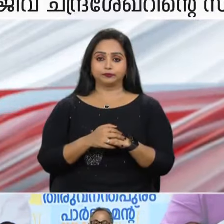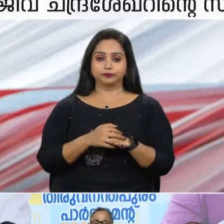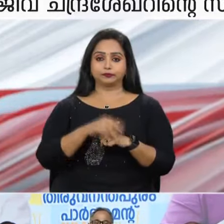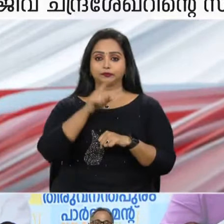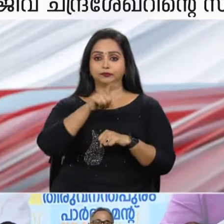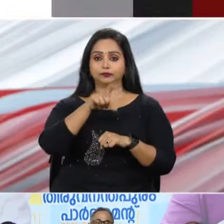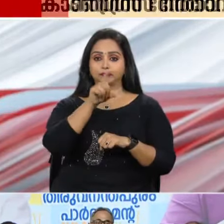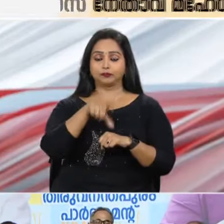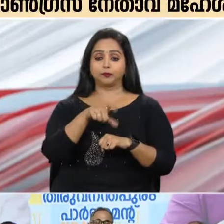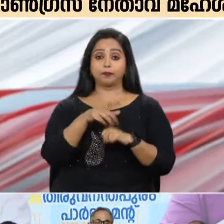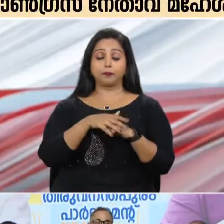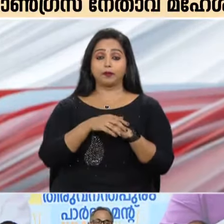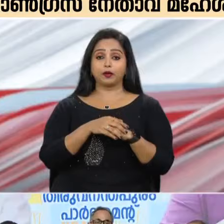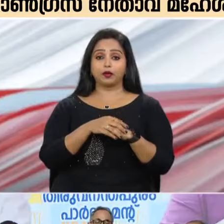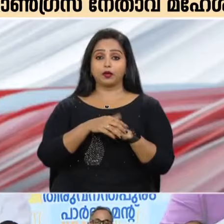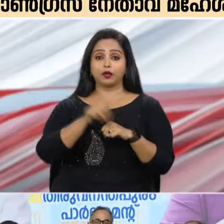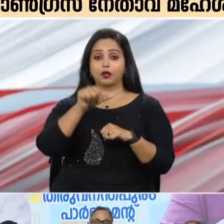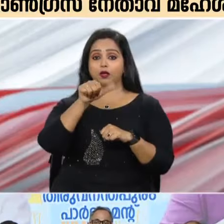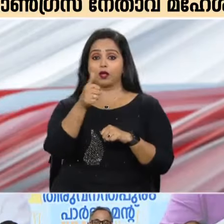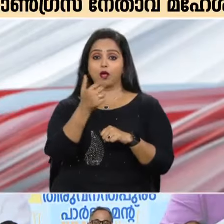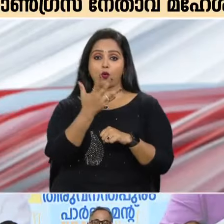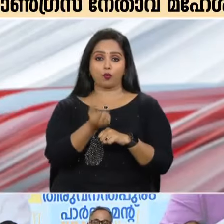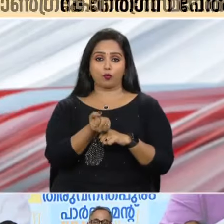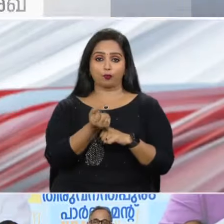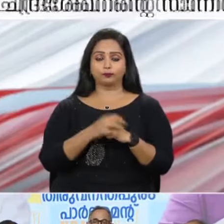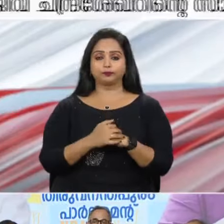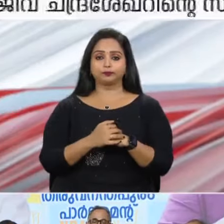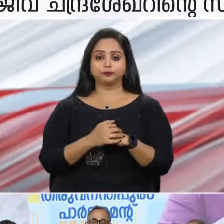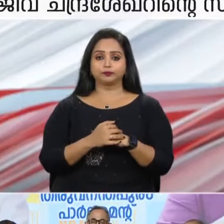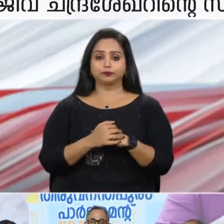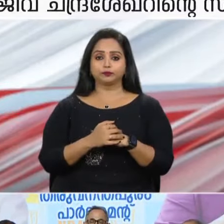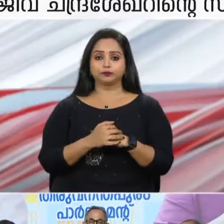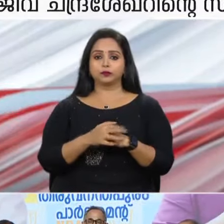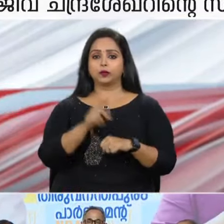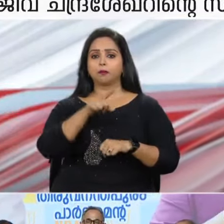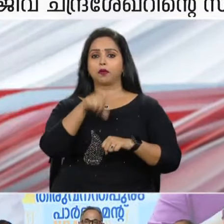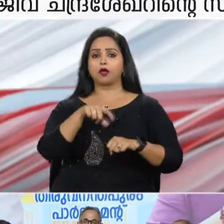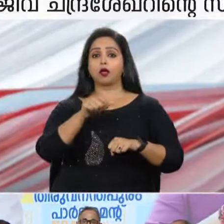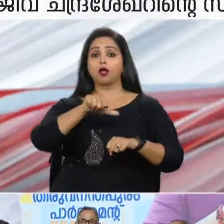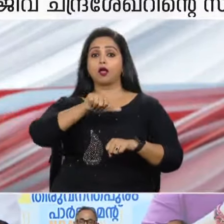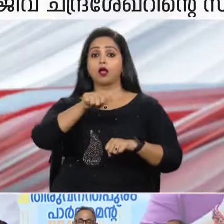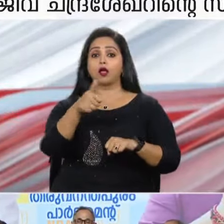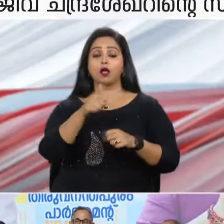രാജീവ് ചന്ദ്രശേഖർജിയെ വിജയിപ്പിക്കണം, വൻപിച്ച ഭൂരിപക്ഷത്തോടുകൂടി വിജയിപ്പിച്ചാൽ